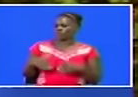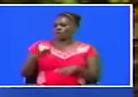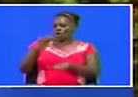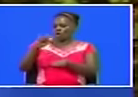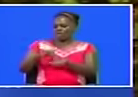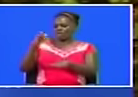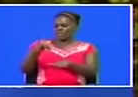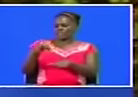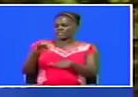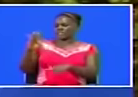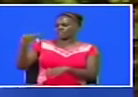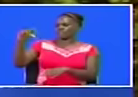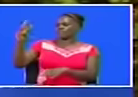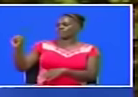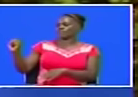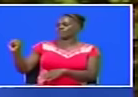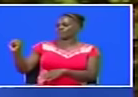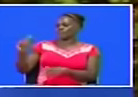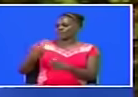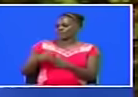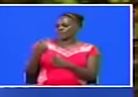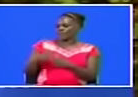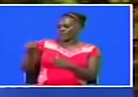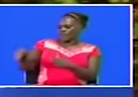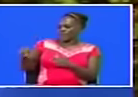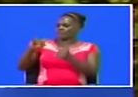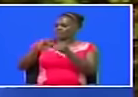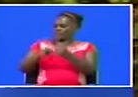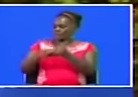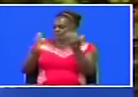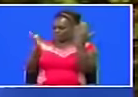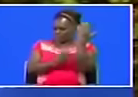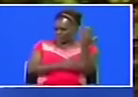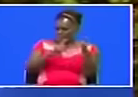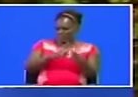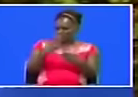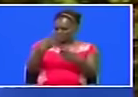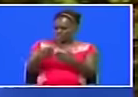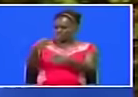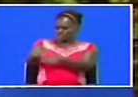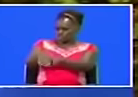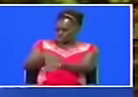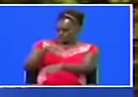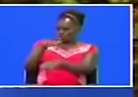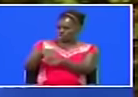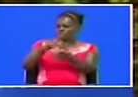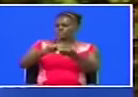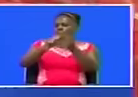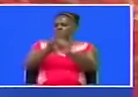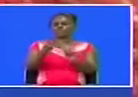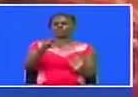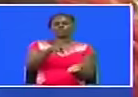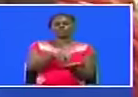the reasons as to why FGM and early marriage is wrong, and then slowly, slowly, we shall be able to change the